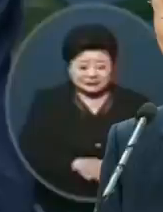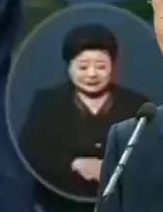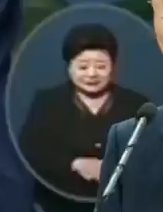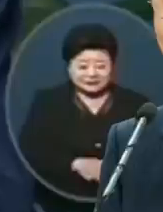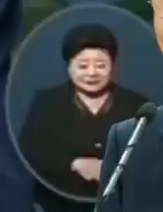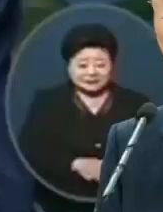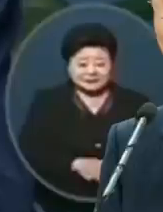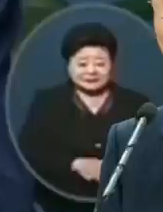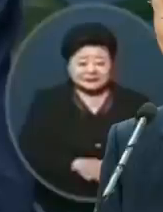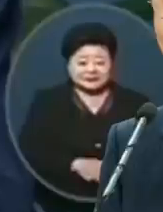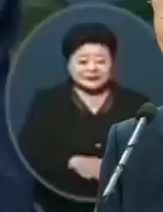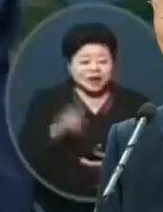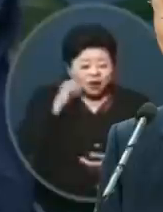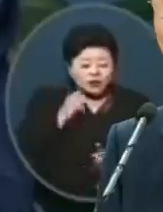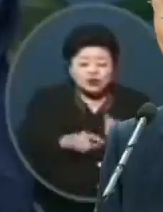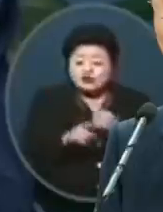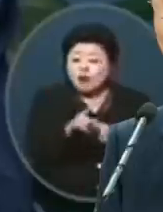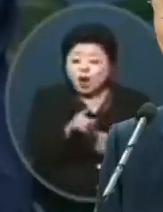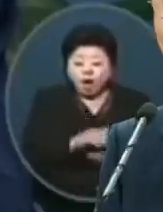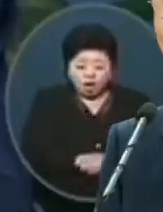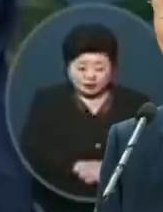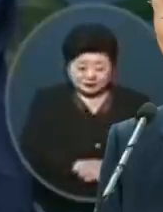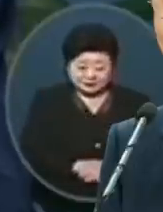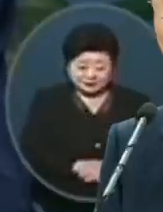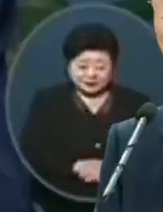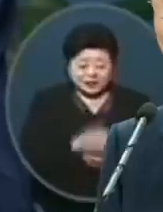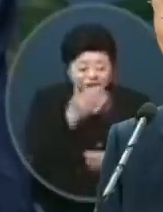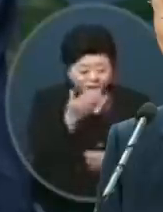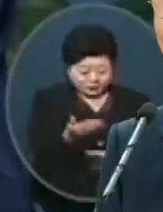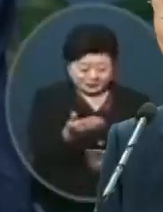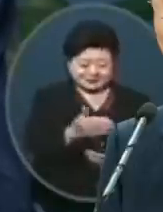어려움이 많은 이유가 있습니다. 여러분